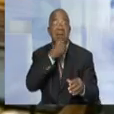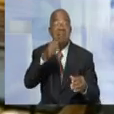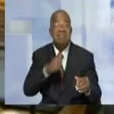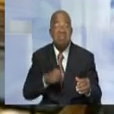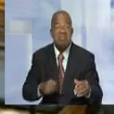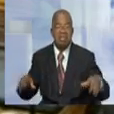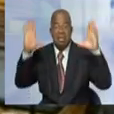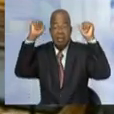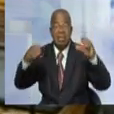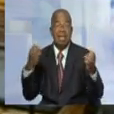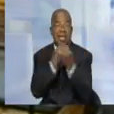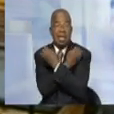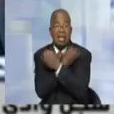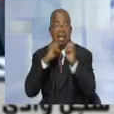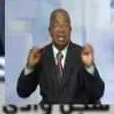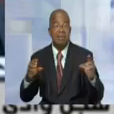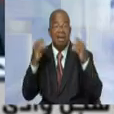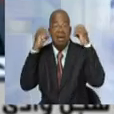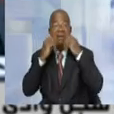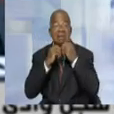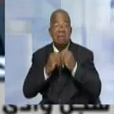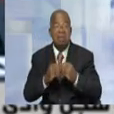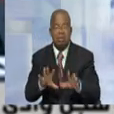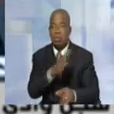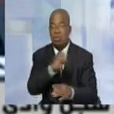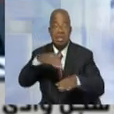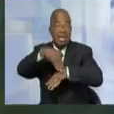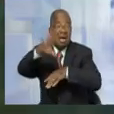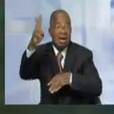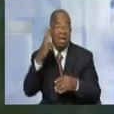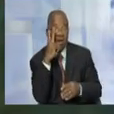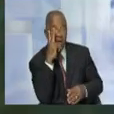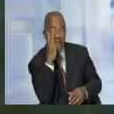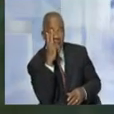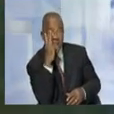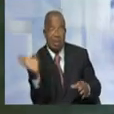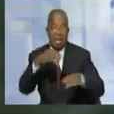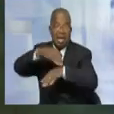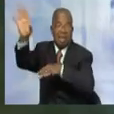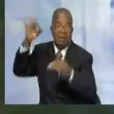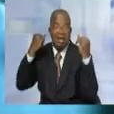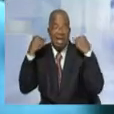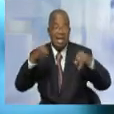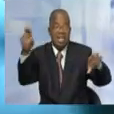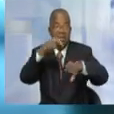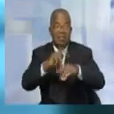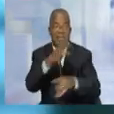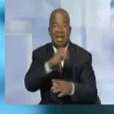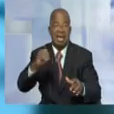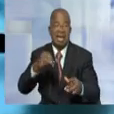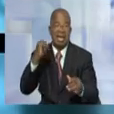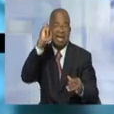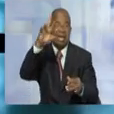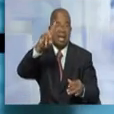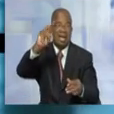2013 des informations confidentielles à l'Iran pour déstabiliser l'Égypte. Mohamed Morsi et ses 35 co-accusés risquent la